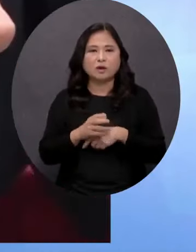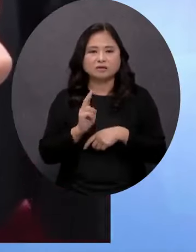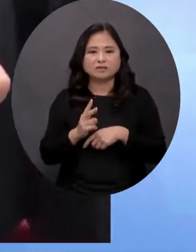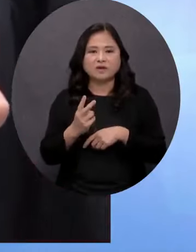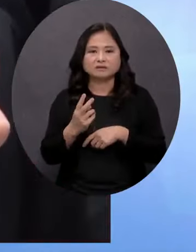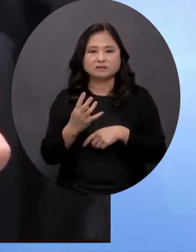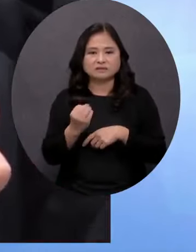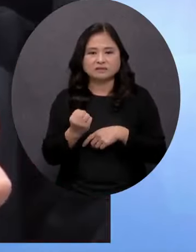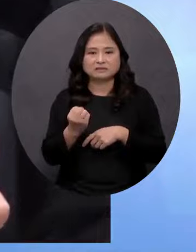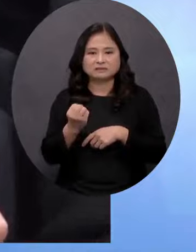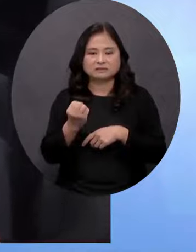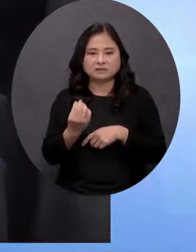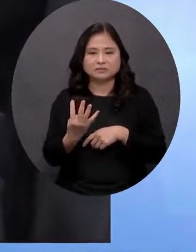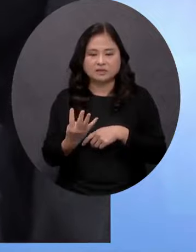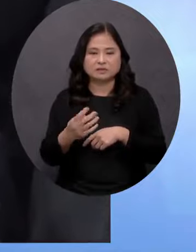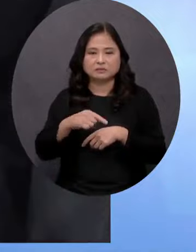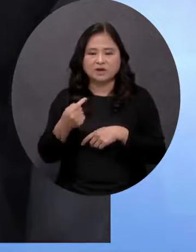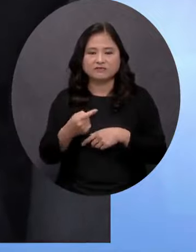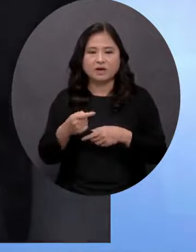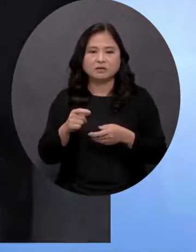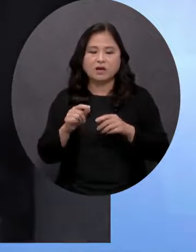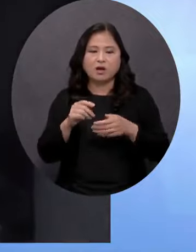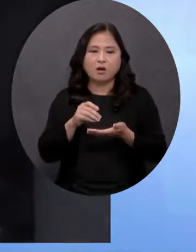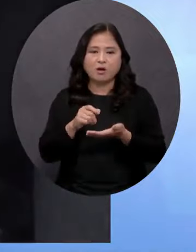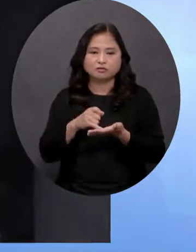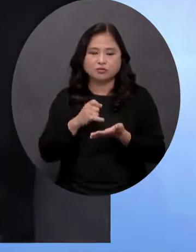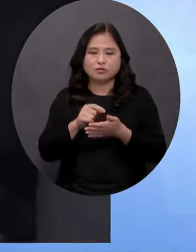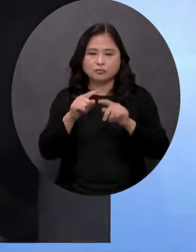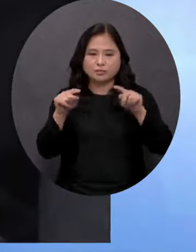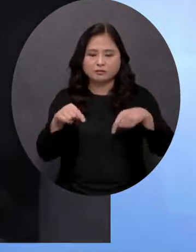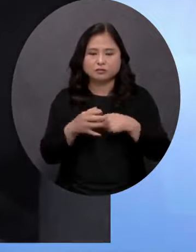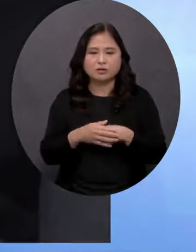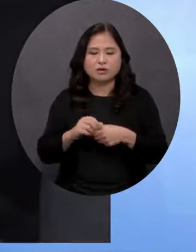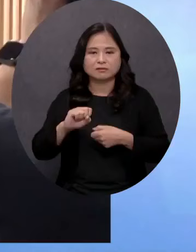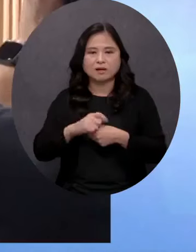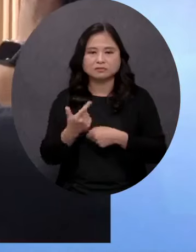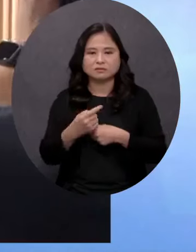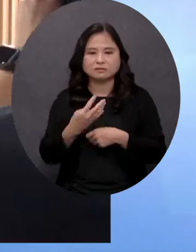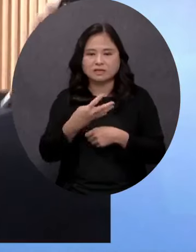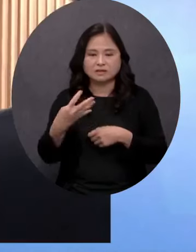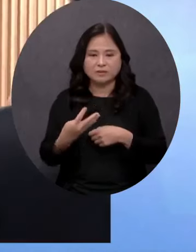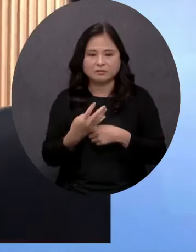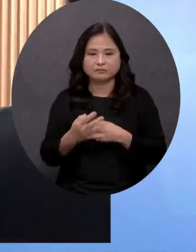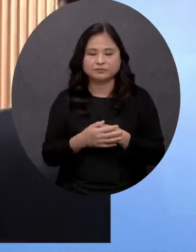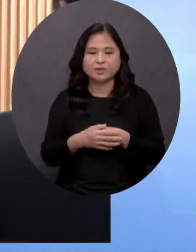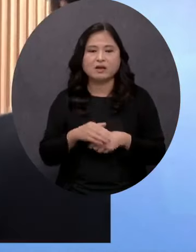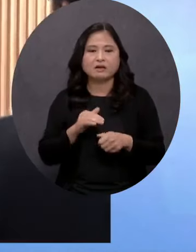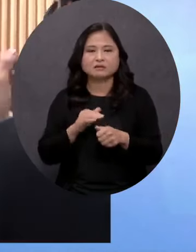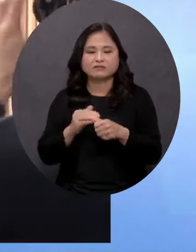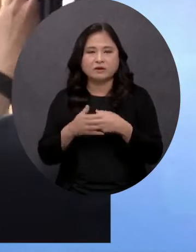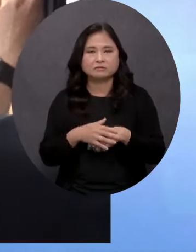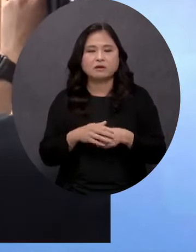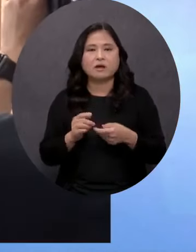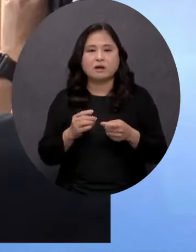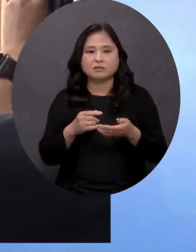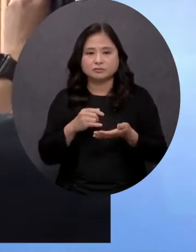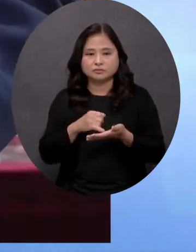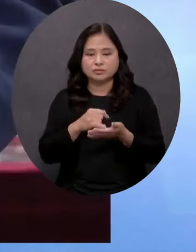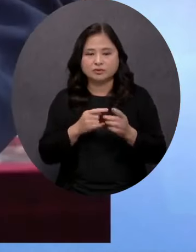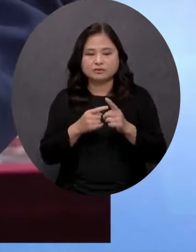报税表，按年多大约4万份。局方提醒纳税人，施政报告和财政预算